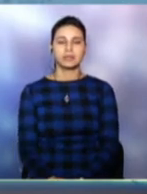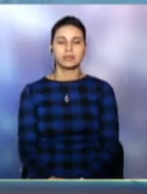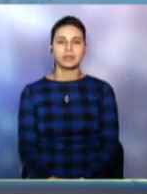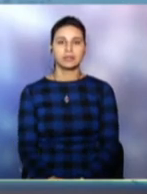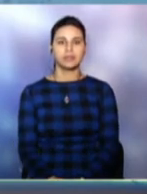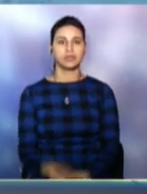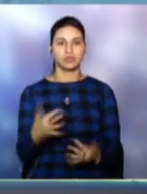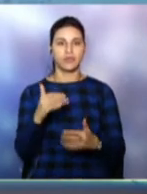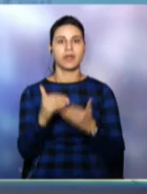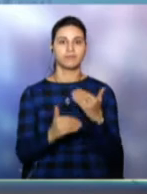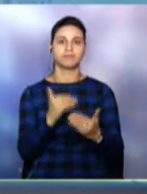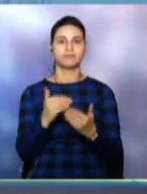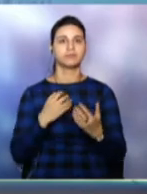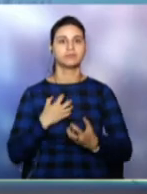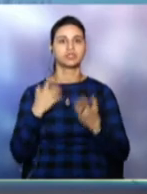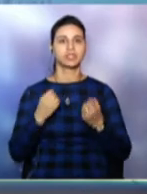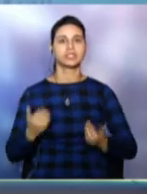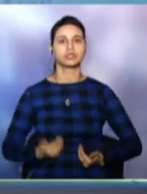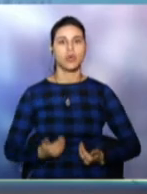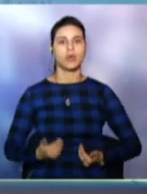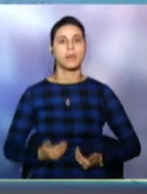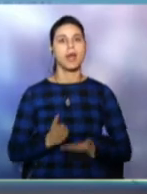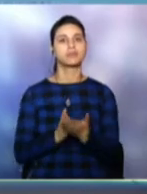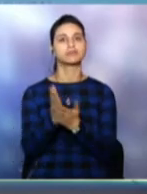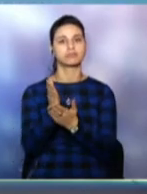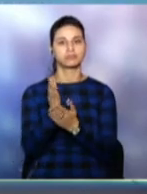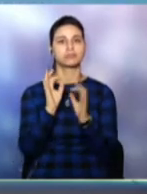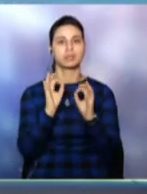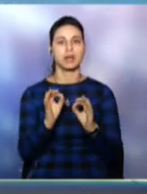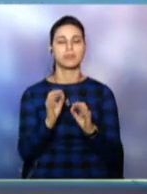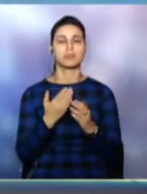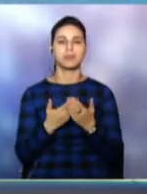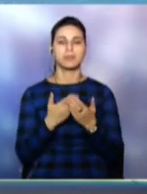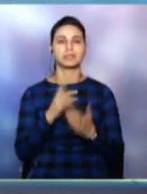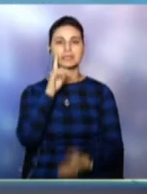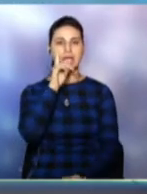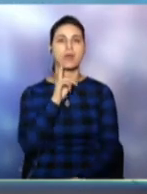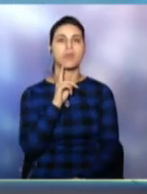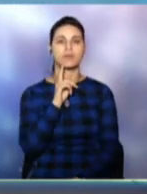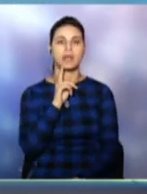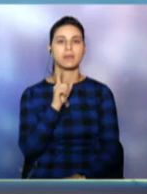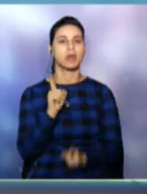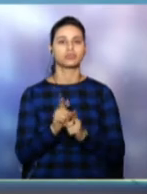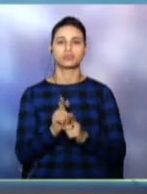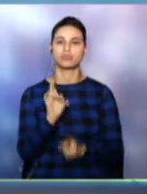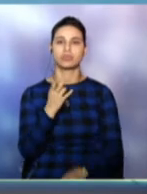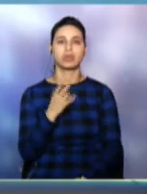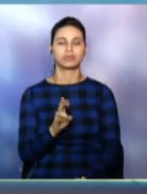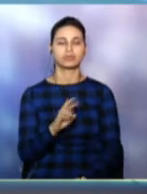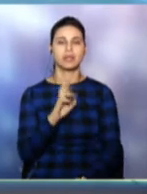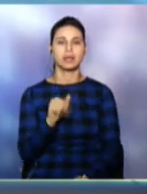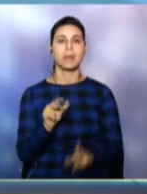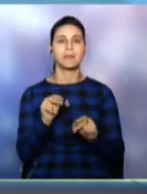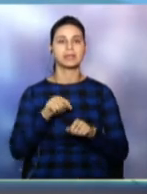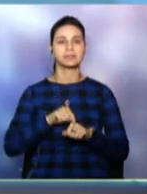მაქსიმალურად წავიდა უფრო ჯანსაღი ცხოვრებისკენ და ჯანსაღი ალტერნატივებისკენ, თუნდაც სიამოვნების მიღების და